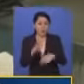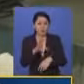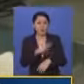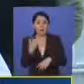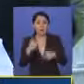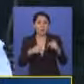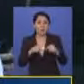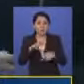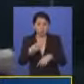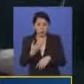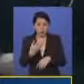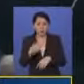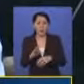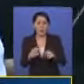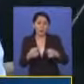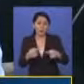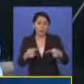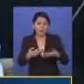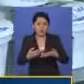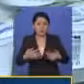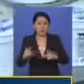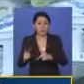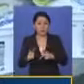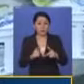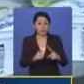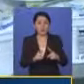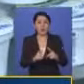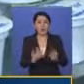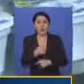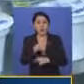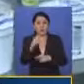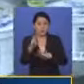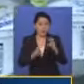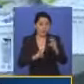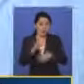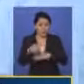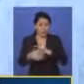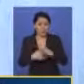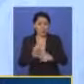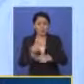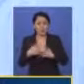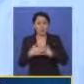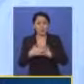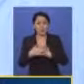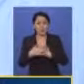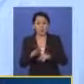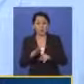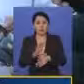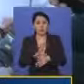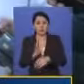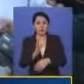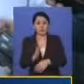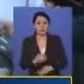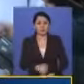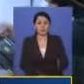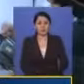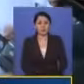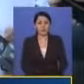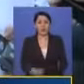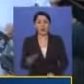сүт, май, ірімшік, сүзбе сияқты өнімдер әзірленеді. Биыл кәсіпорын жаңа цехті іске қосып, ашымал сүт өнімдерін де шығарады. У нас